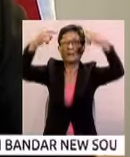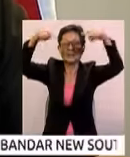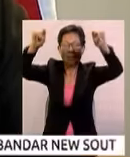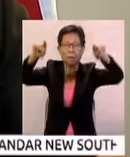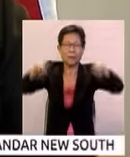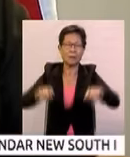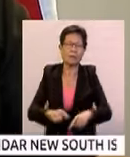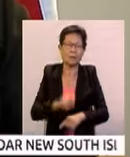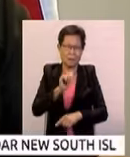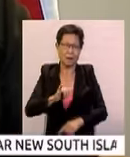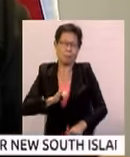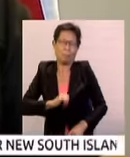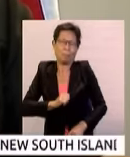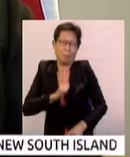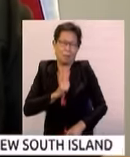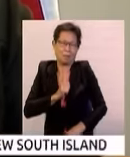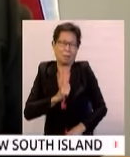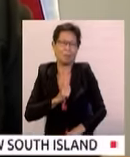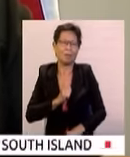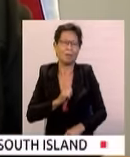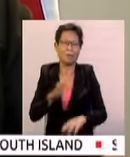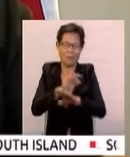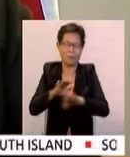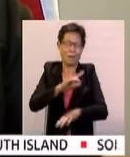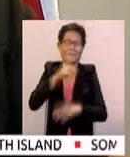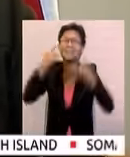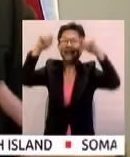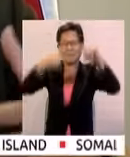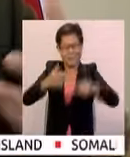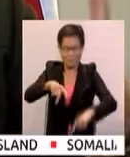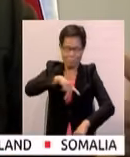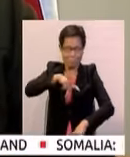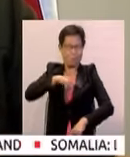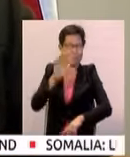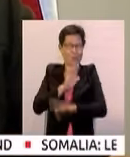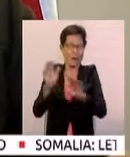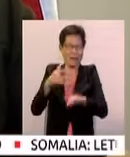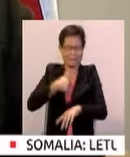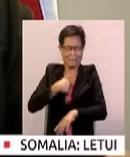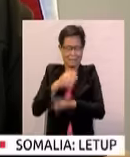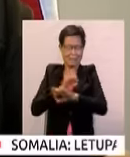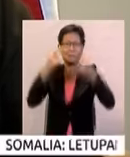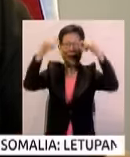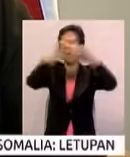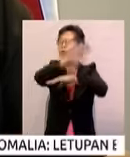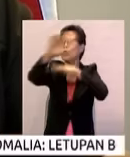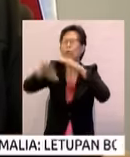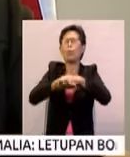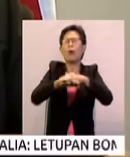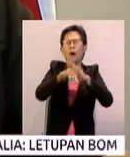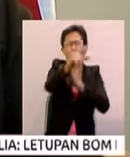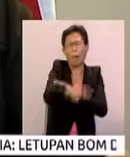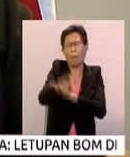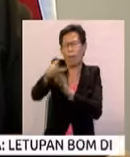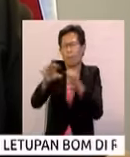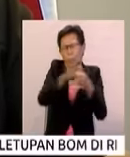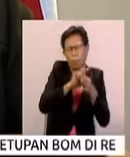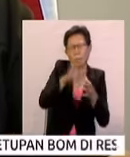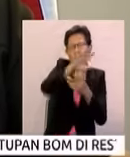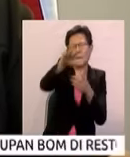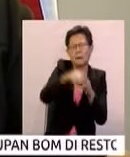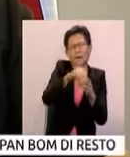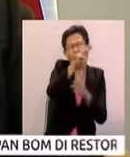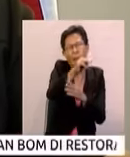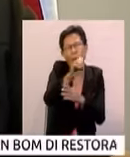satu yang membanggakan. Itu bukan kejayaan peribadi. Ya. Kerajaan adalah semua pihak yang bekerja, termasuk Kementerian Pengangkutan